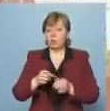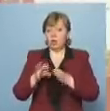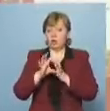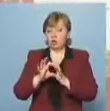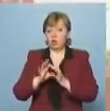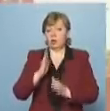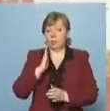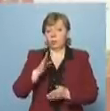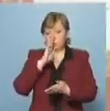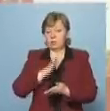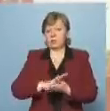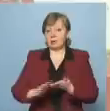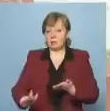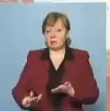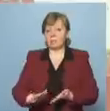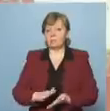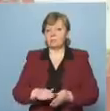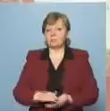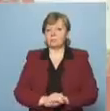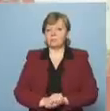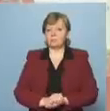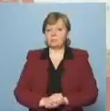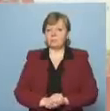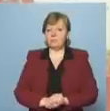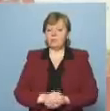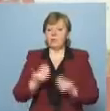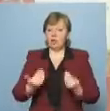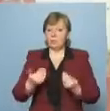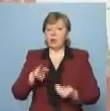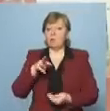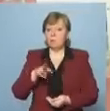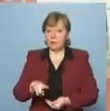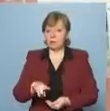они все скрываются. Вот таким образом. Так, теперь мы